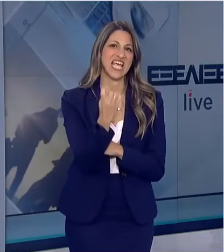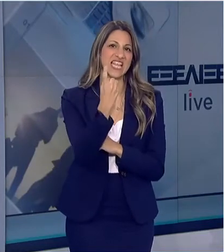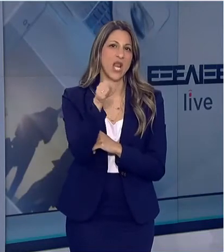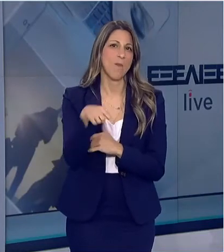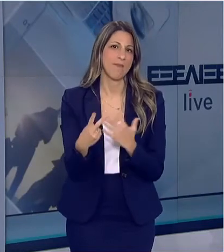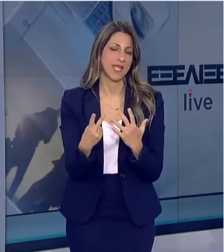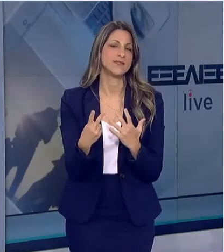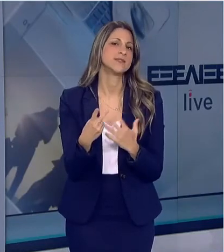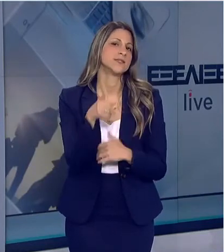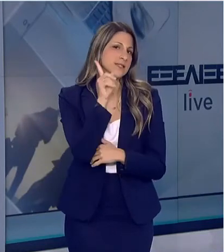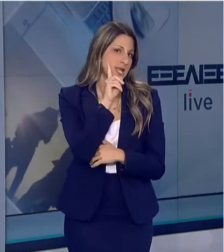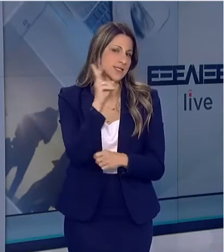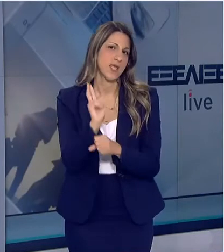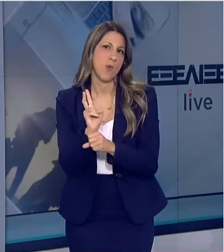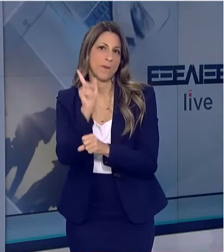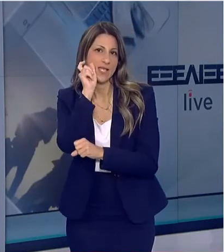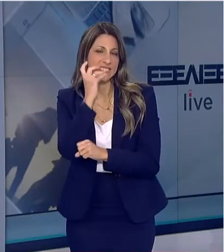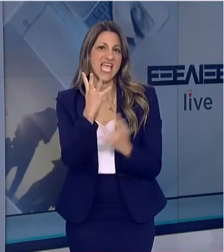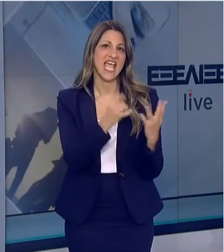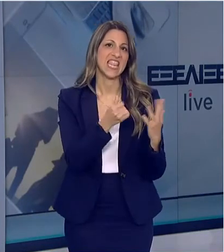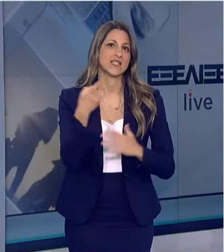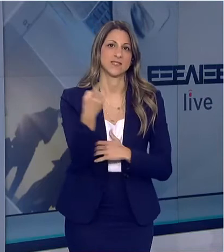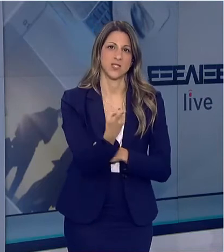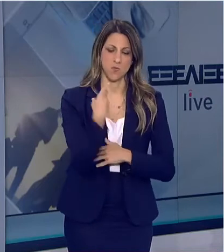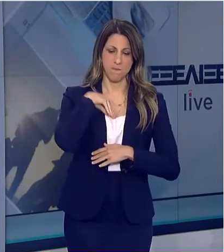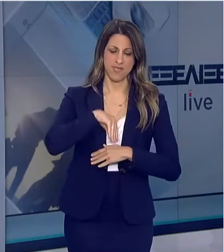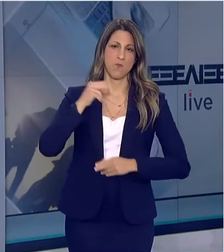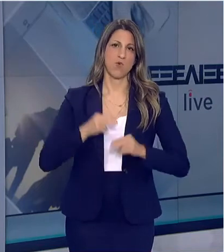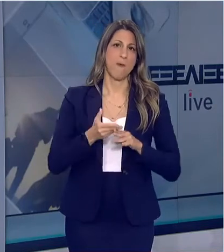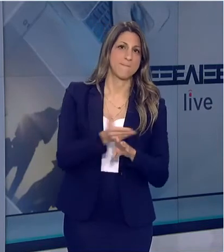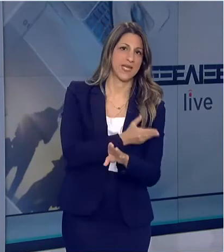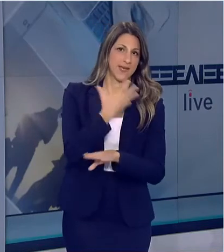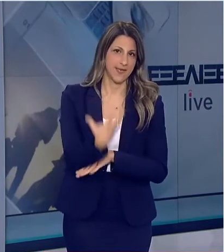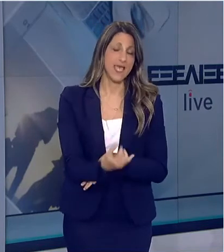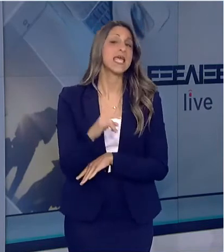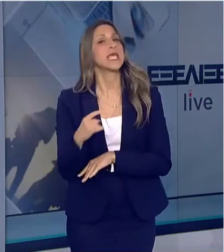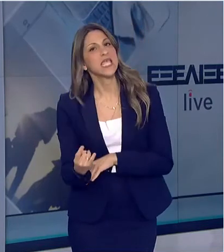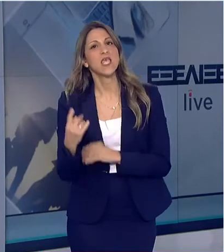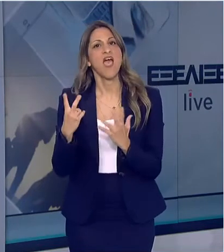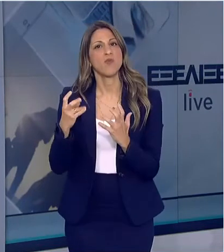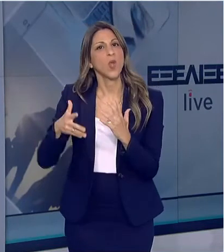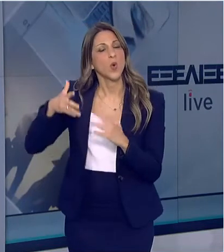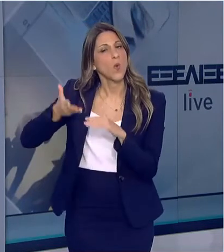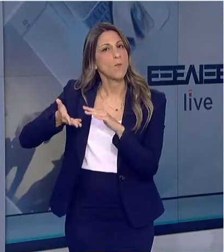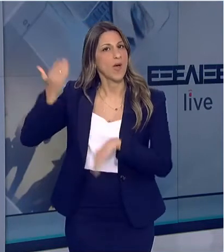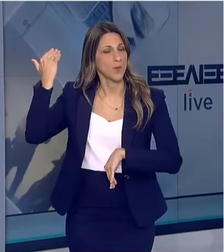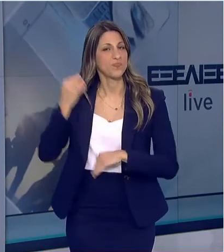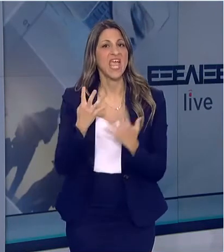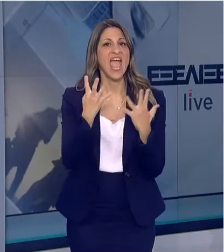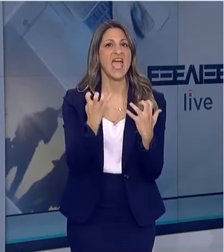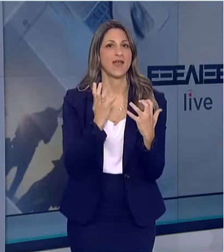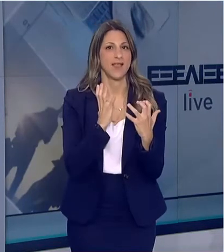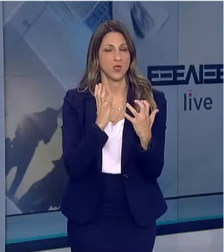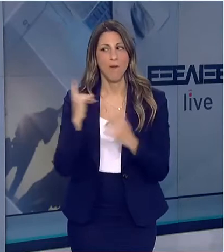είναι γυναίκες και οι υπόλοιποι άνδρες. Το 96% έχει υποκείμενο νόσημα ή έχουν ηλικία 70 ετών και άνω. 90